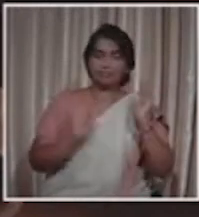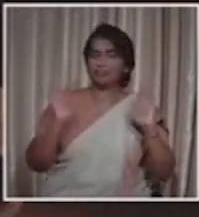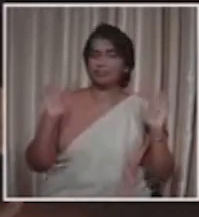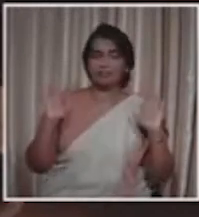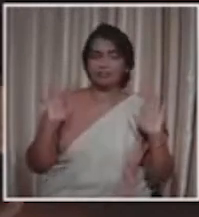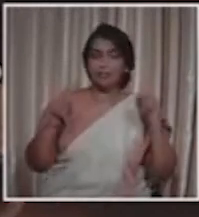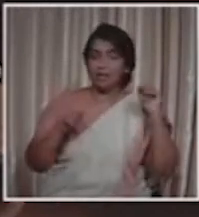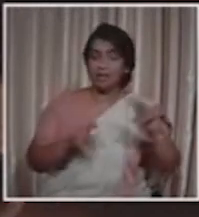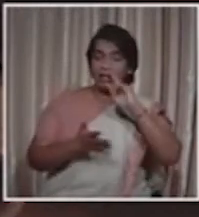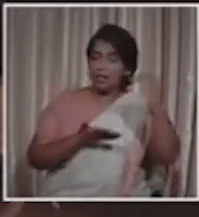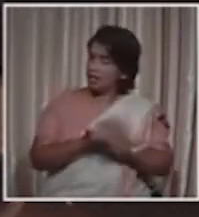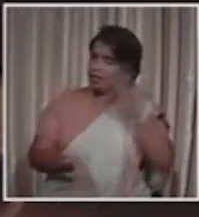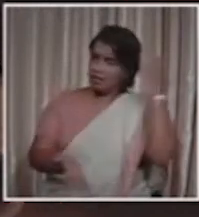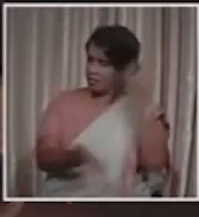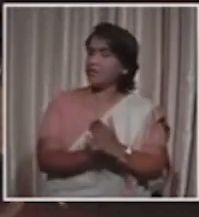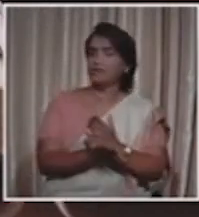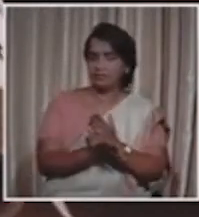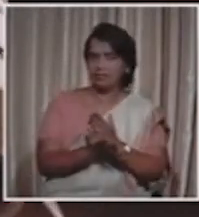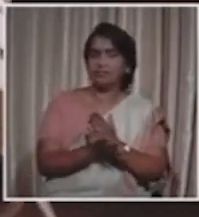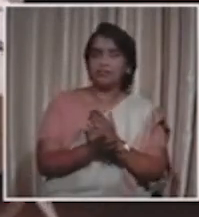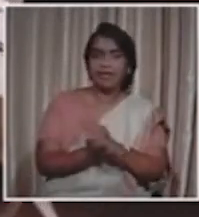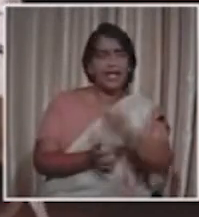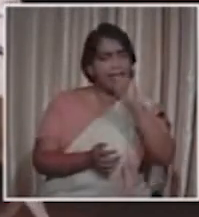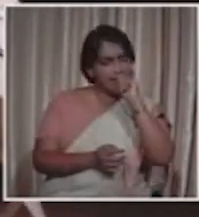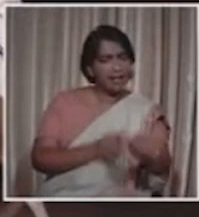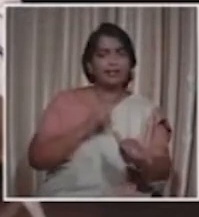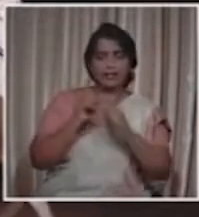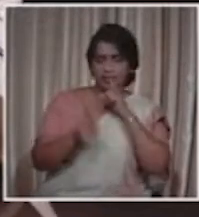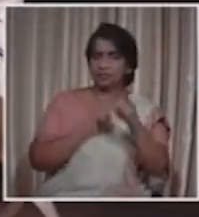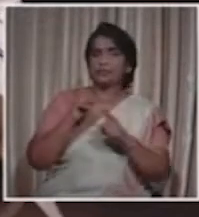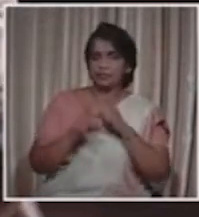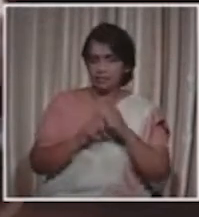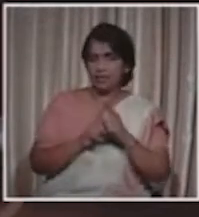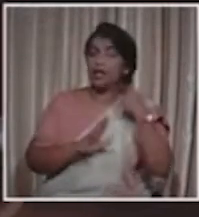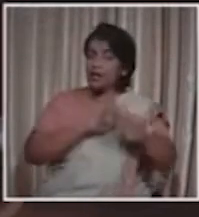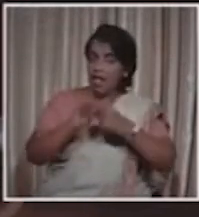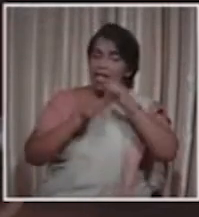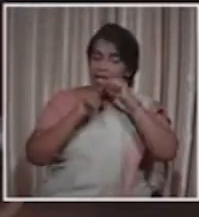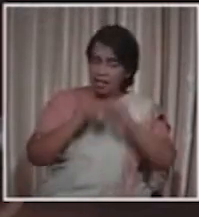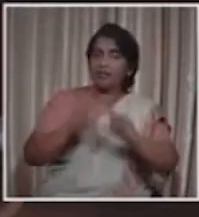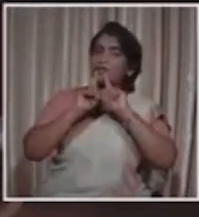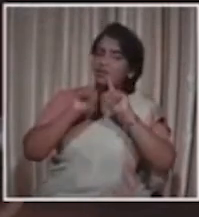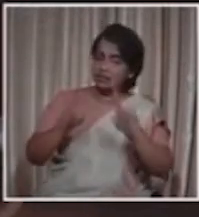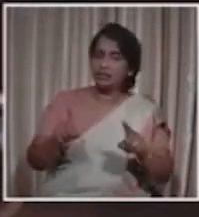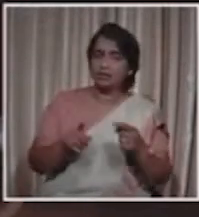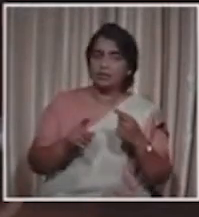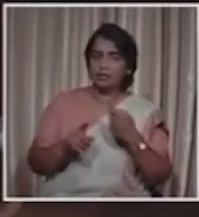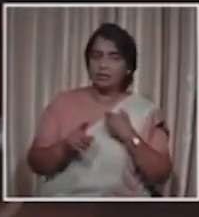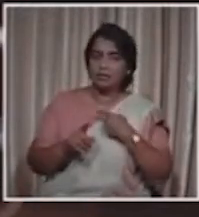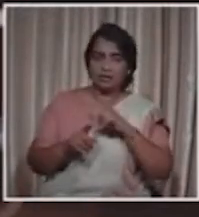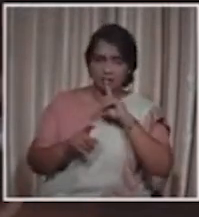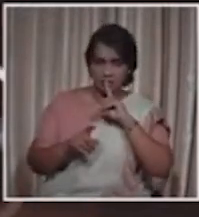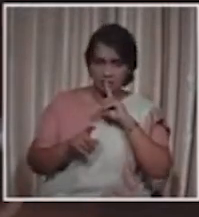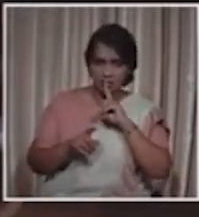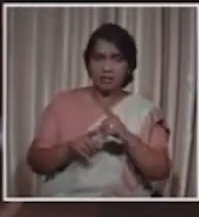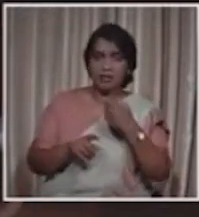මේ ඇඳවිල්ල නතර කරන්න, ඇත්ත කතා කරන්න, රටට ඇත්ත කියන්න. මං අහන්න කැමතියි,